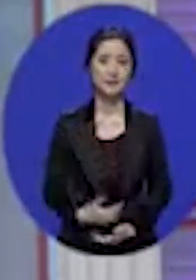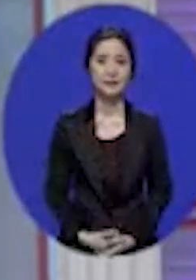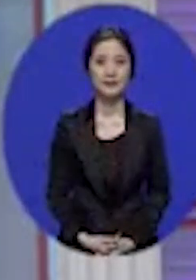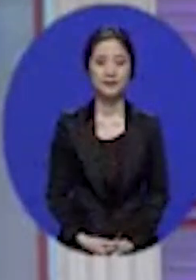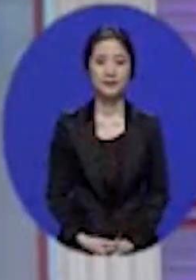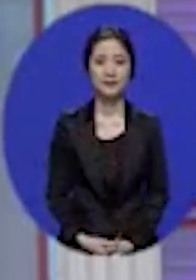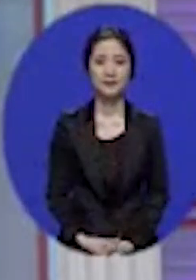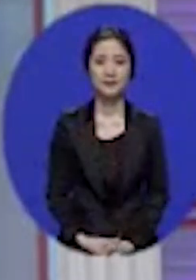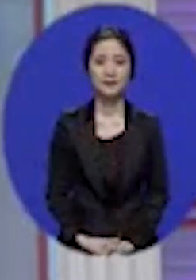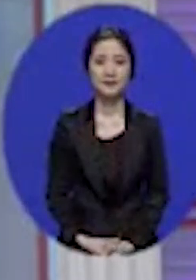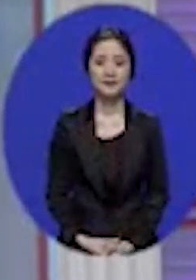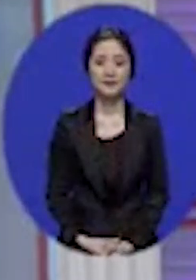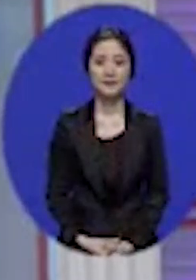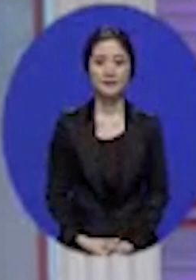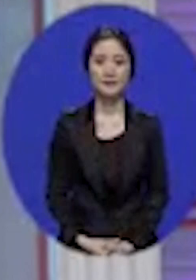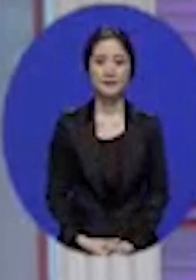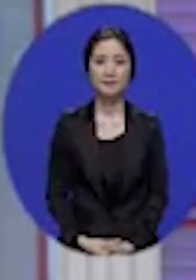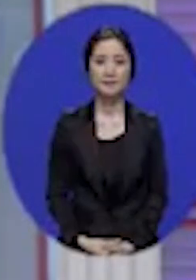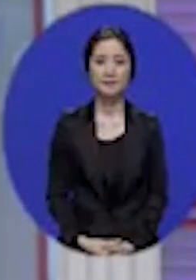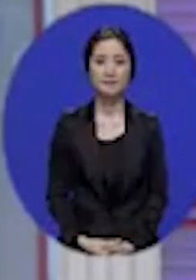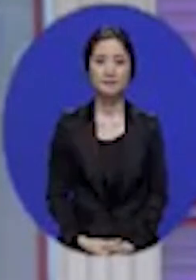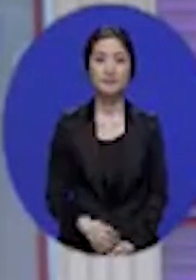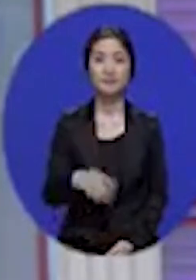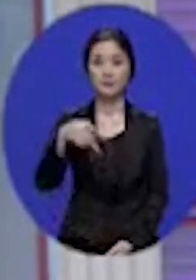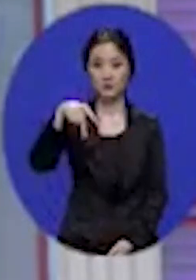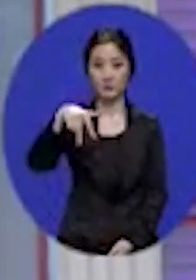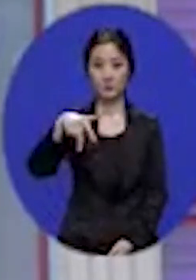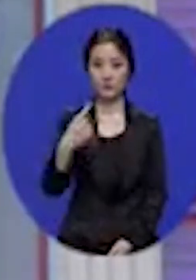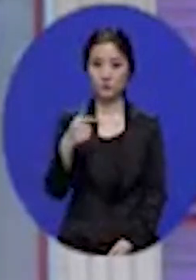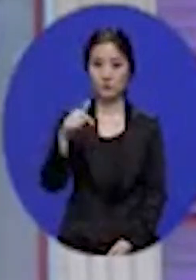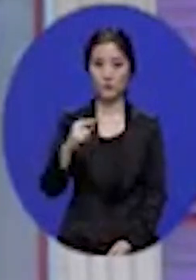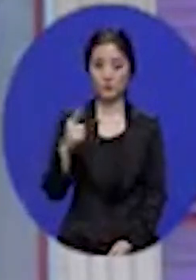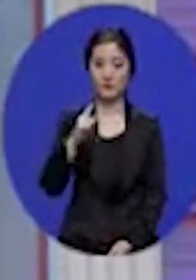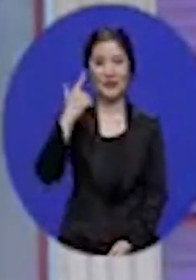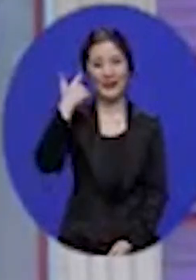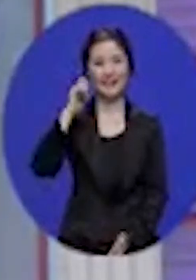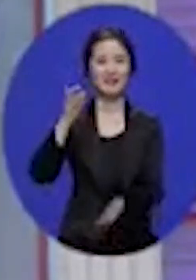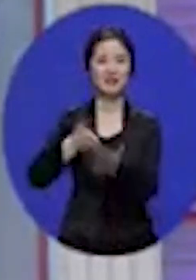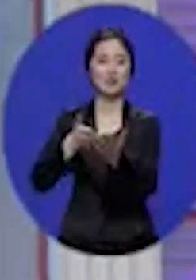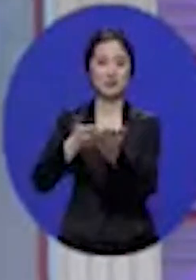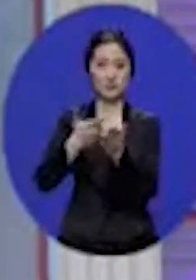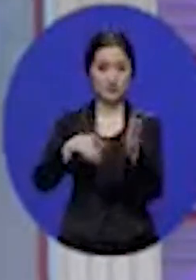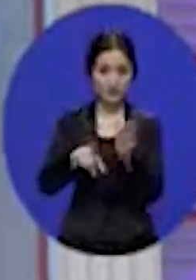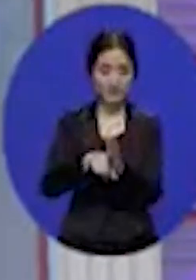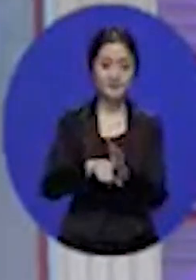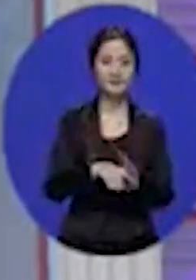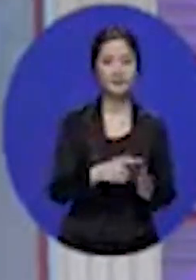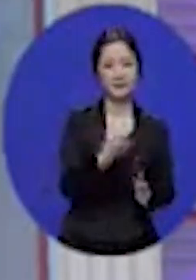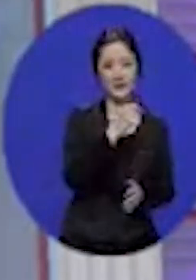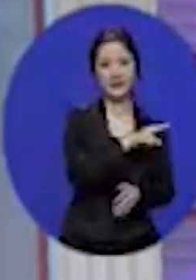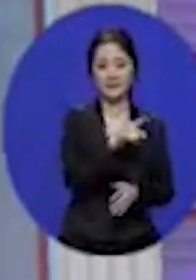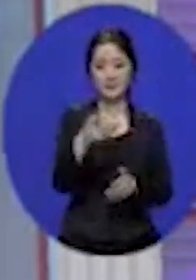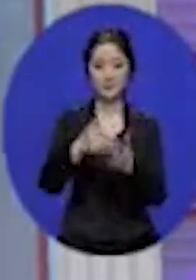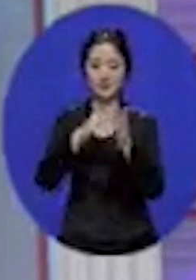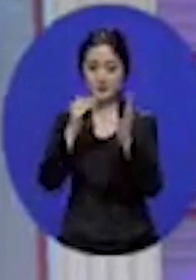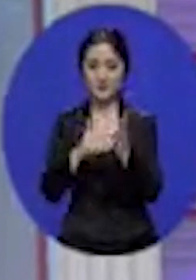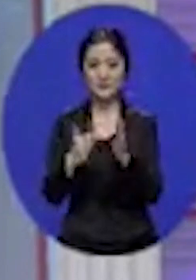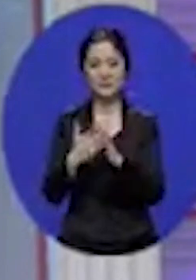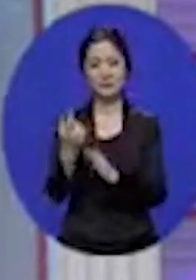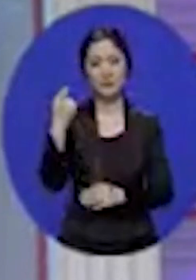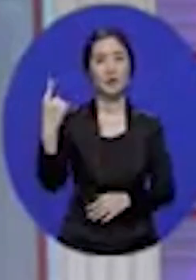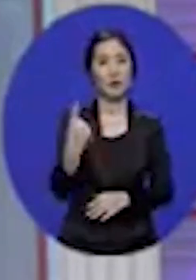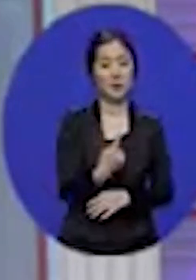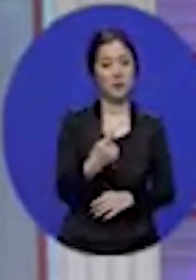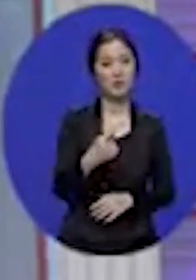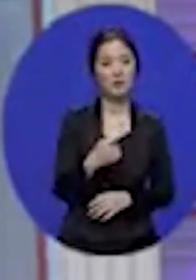제가 그때도 이제 조근이라는 걸 했어요. 아침에 뉴스를 하고 좀 일찍 퇴근을 했습니다. 그리고 야구 중계하고 이렇게 집에